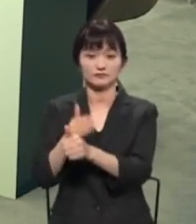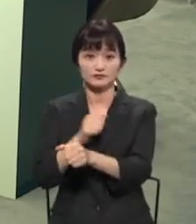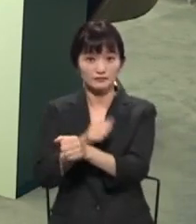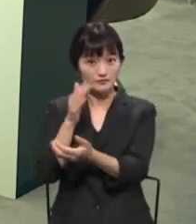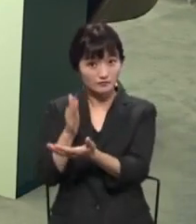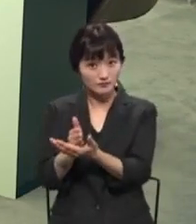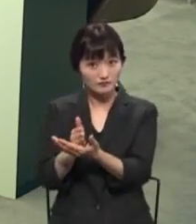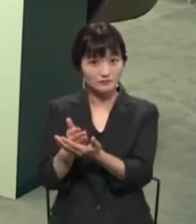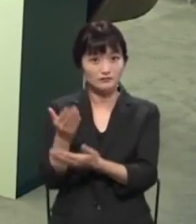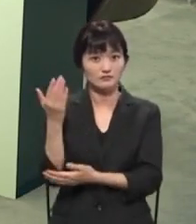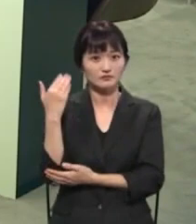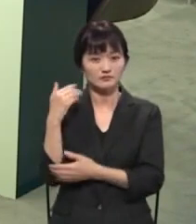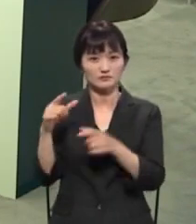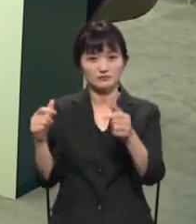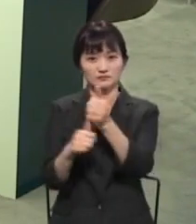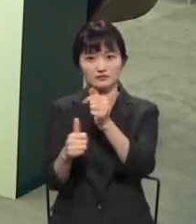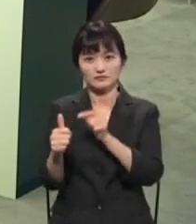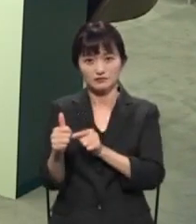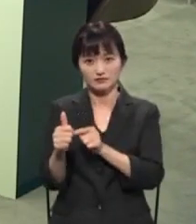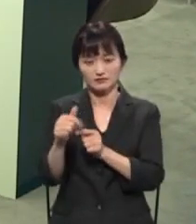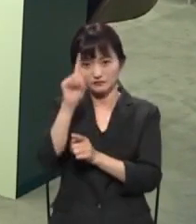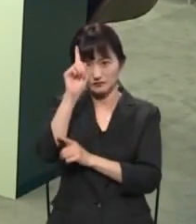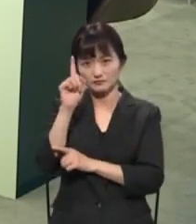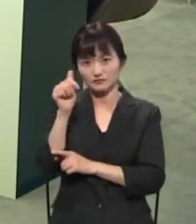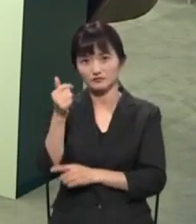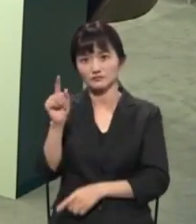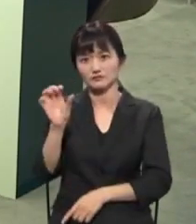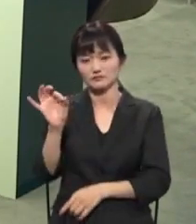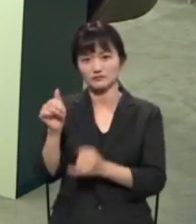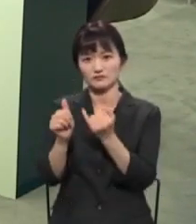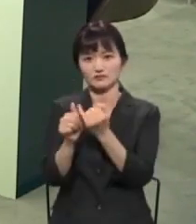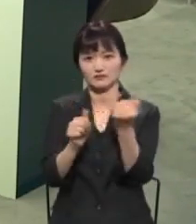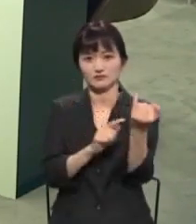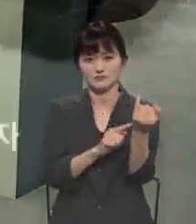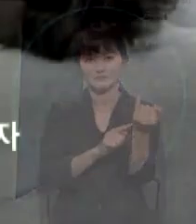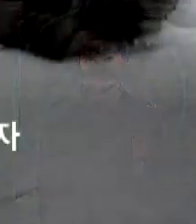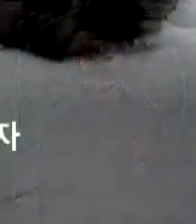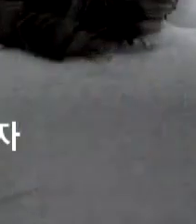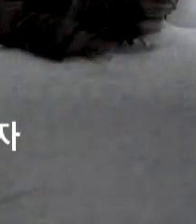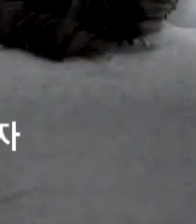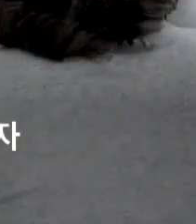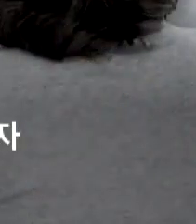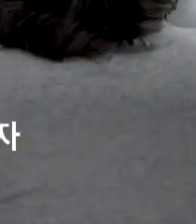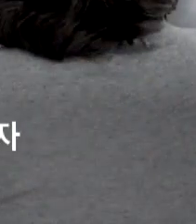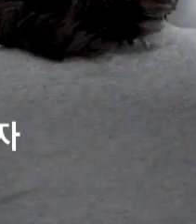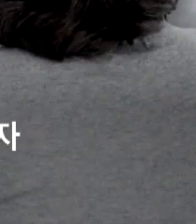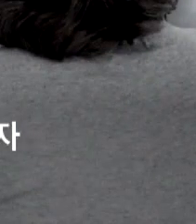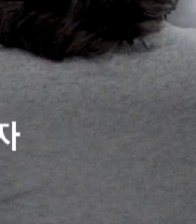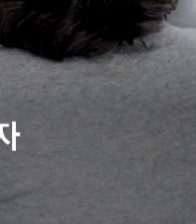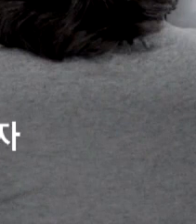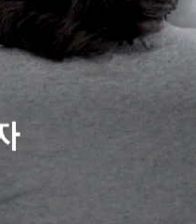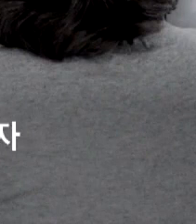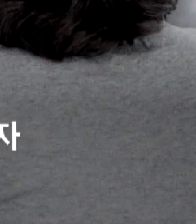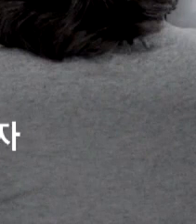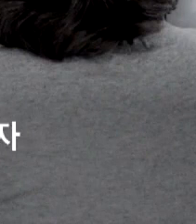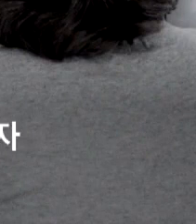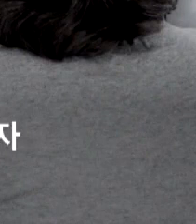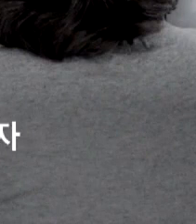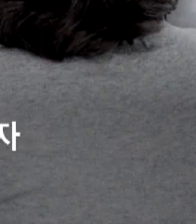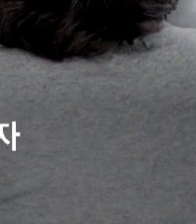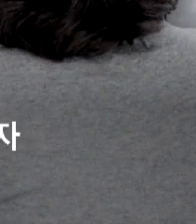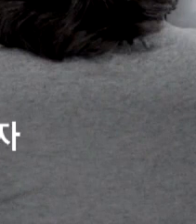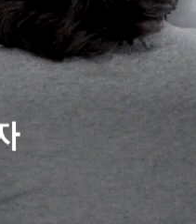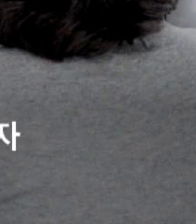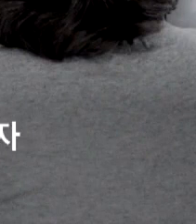두고 이화영 전 부지사와 이 부인 간의 좀 일종의 부부싸움 이런 게 있었다고 하는데, 그러니까 내용은 이렇습니다. 이화영